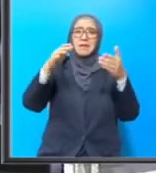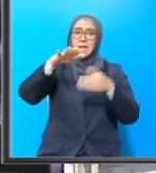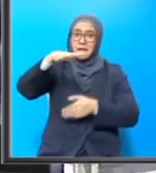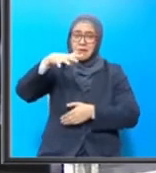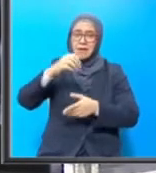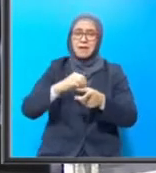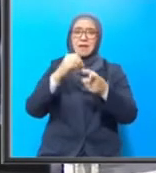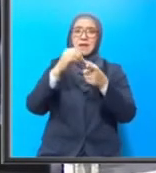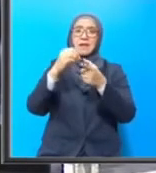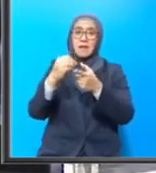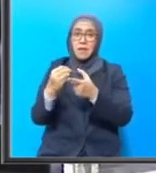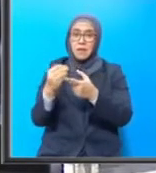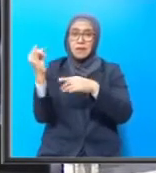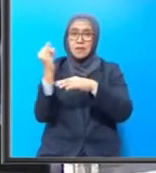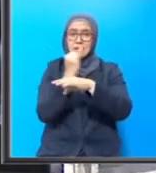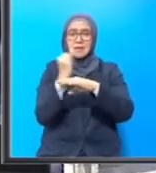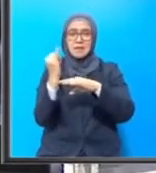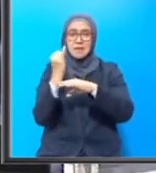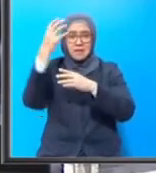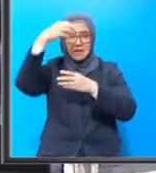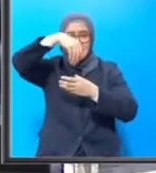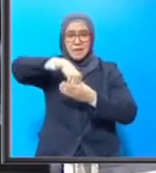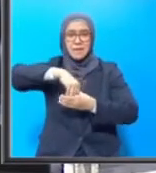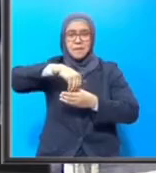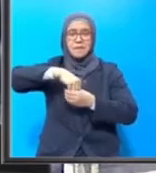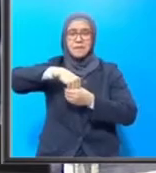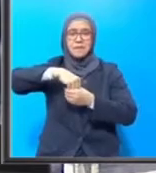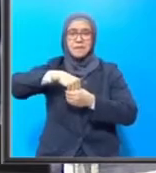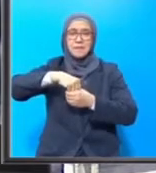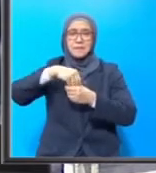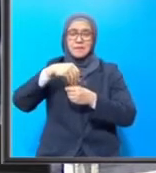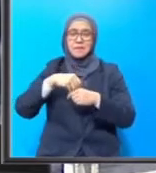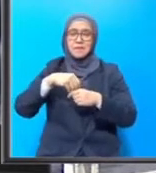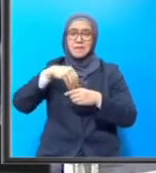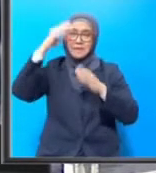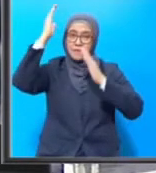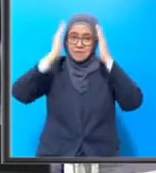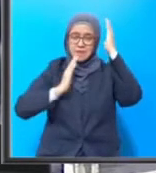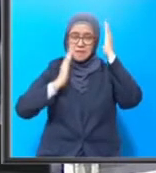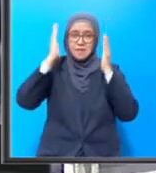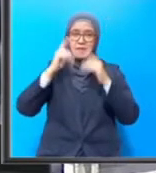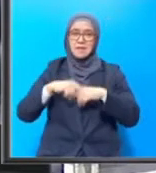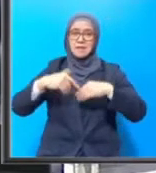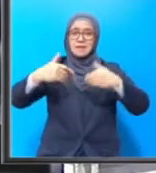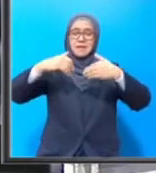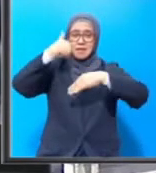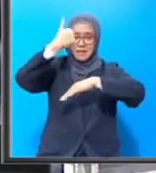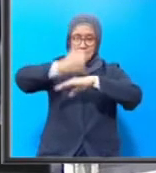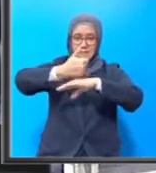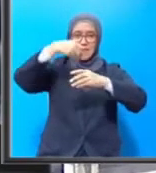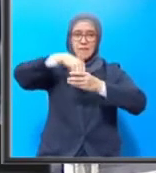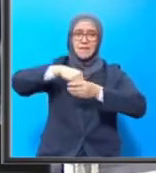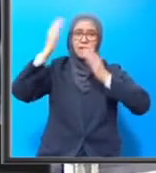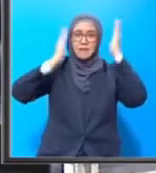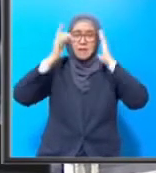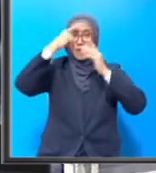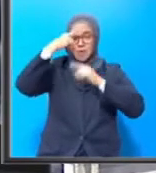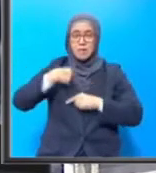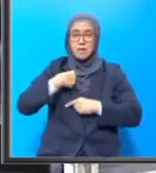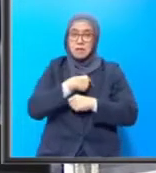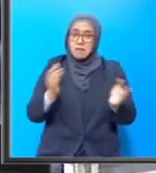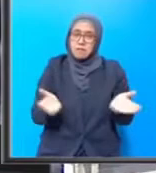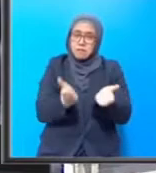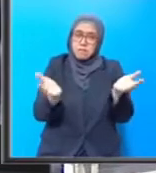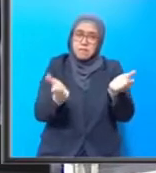industri-industri dalaman yang wujud di dalam negara kita untuk kita merancangkan